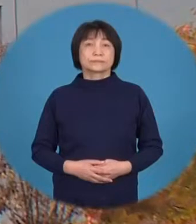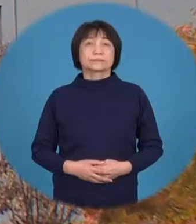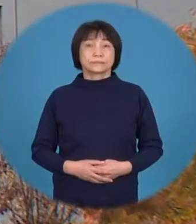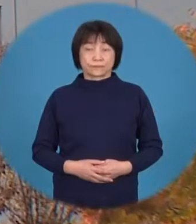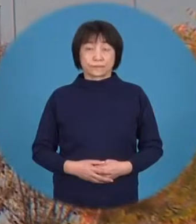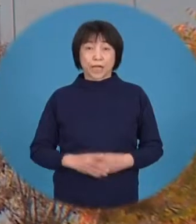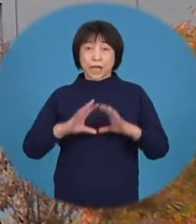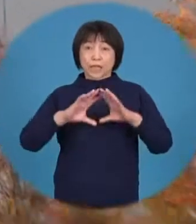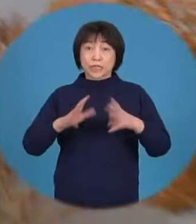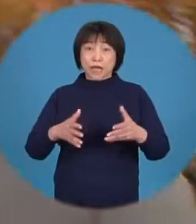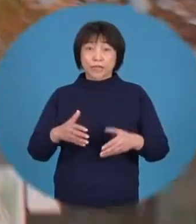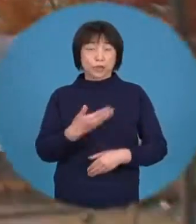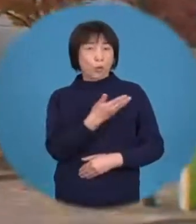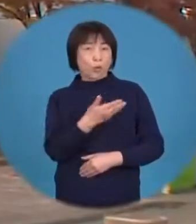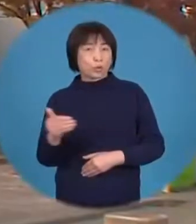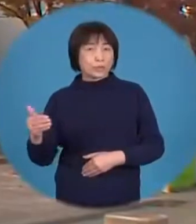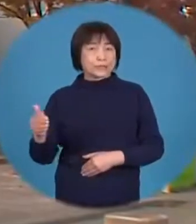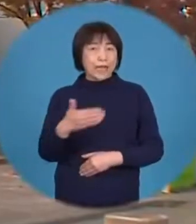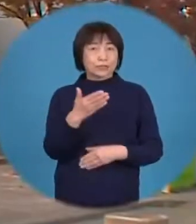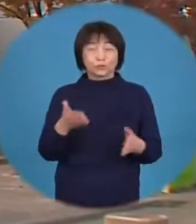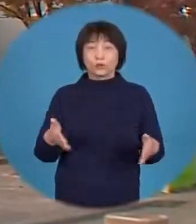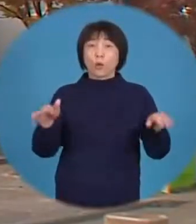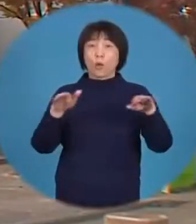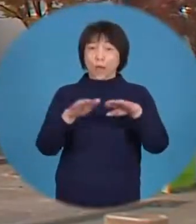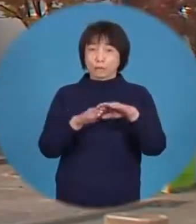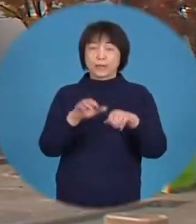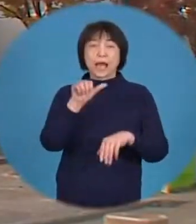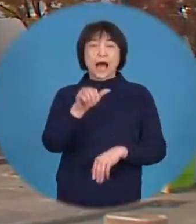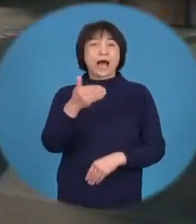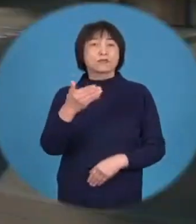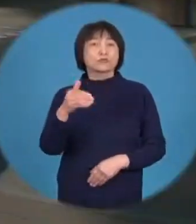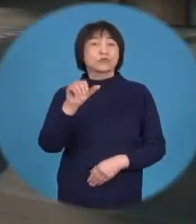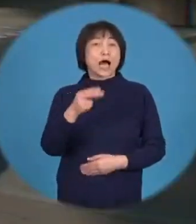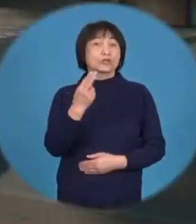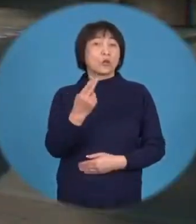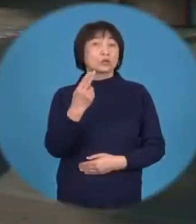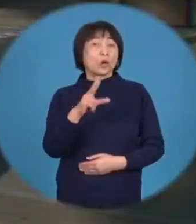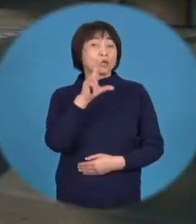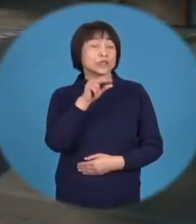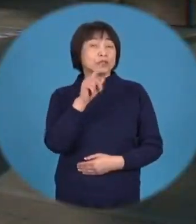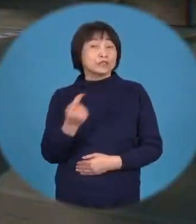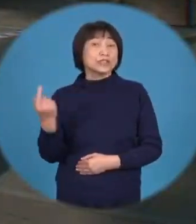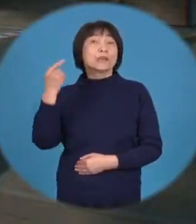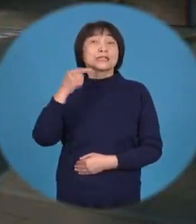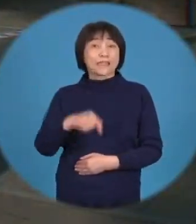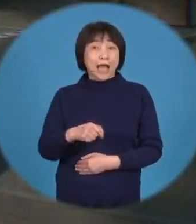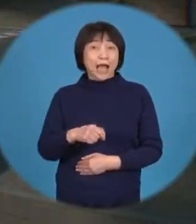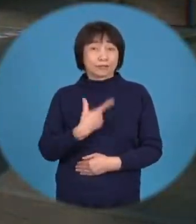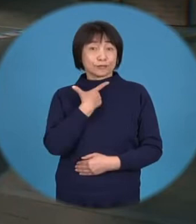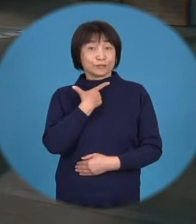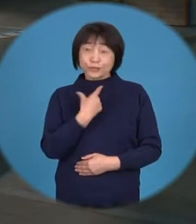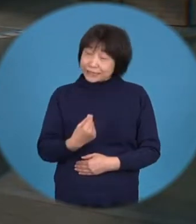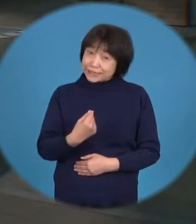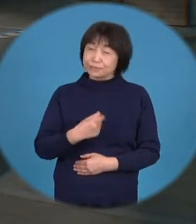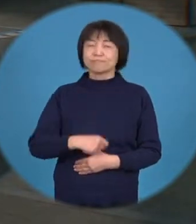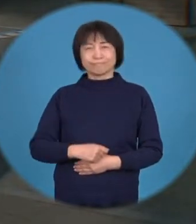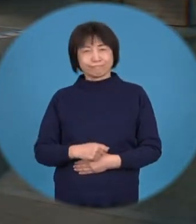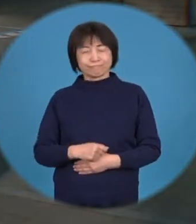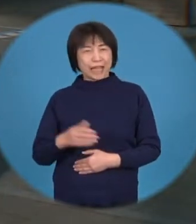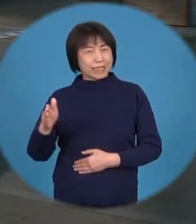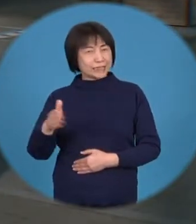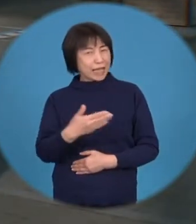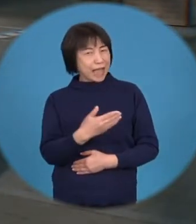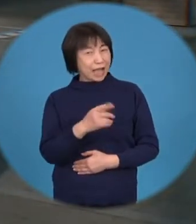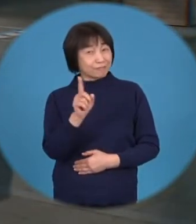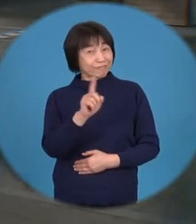世界淡水魚園水族館アクアトト岐阜にやってきました。みんなもは水族館好き？どんな魚がいるのか